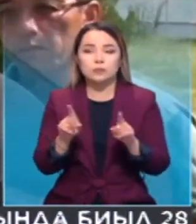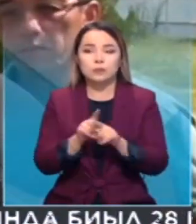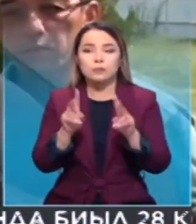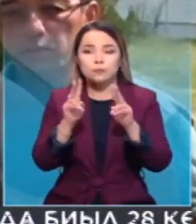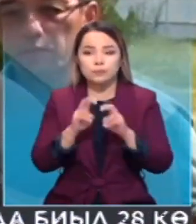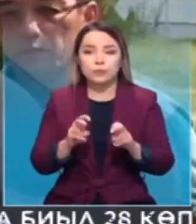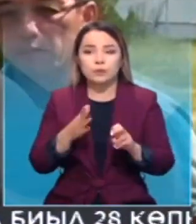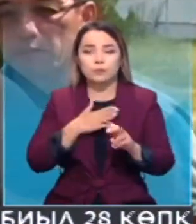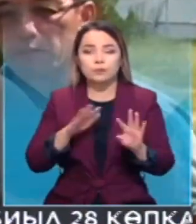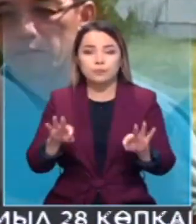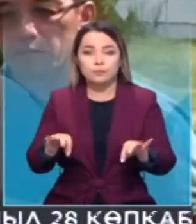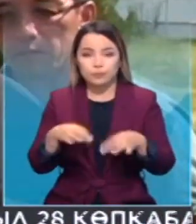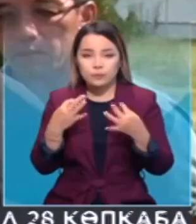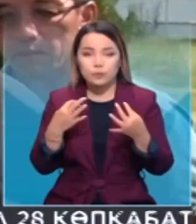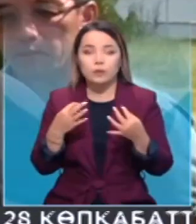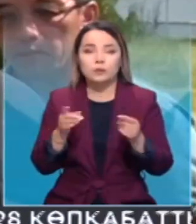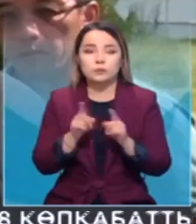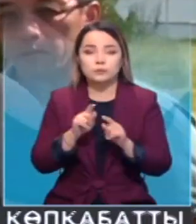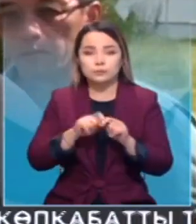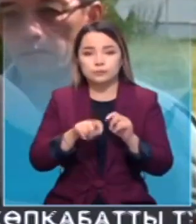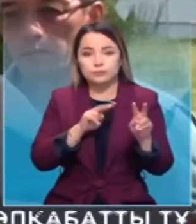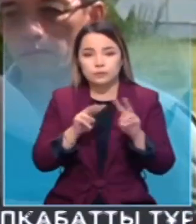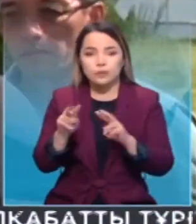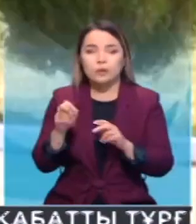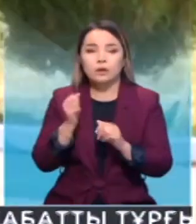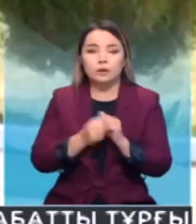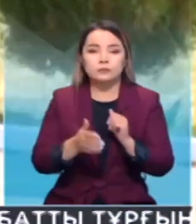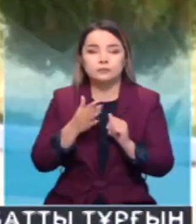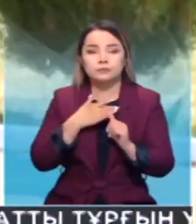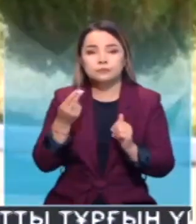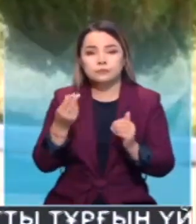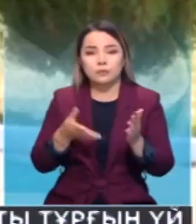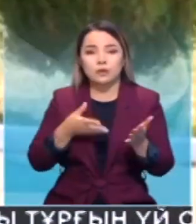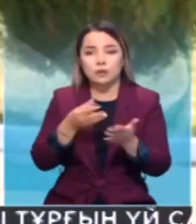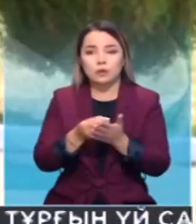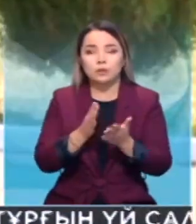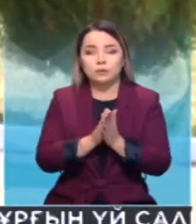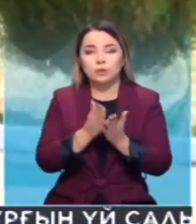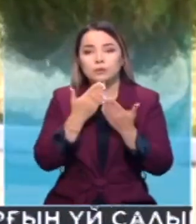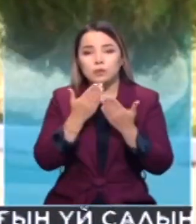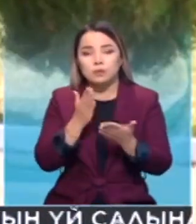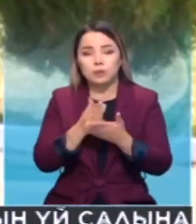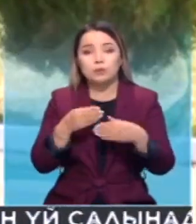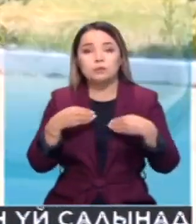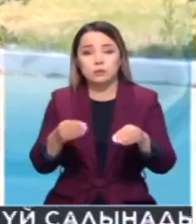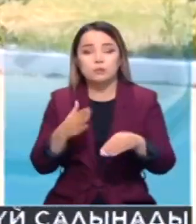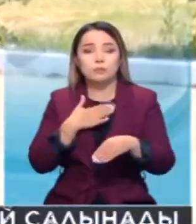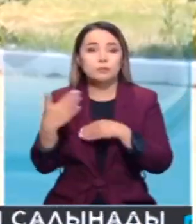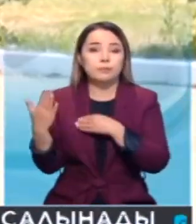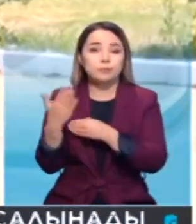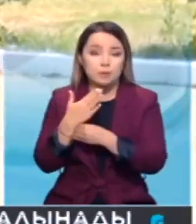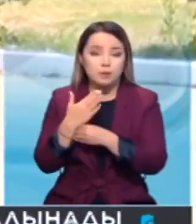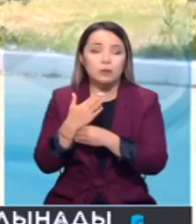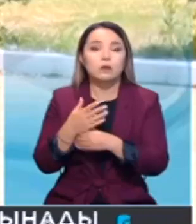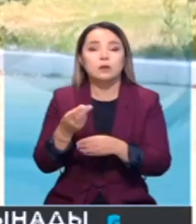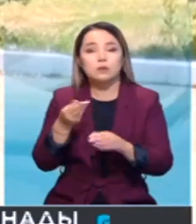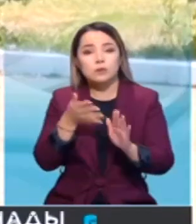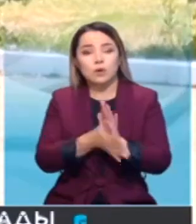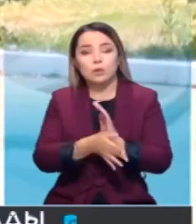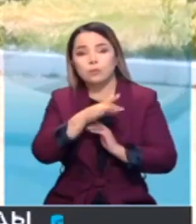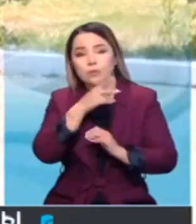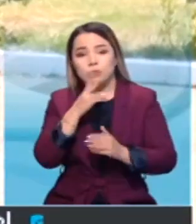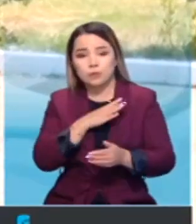нам позволит пролонгировать кредиты наши. Мысалға бізге ектігіне не ектік оны шы. Бәленбай тиін жұмсадық